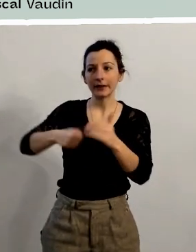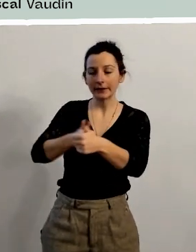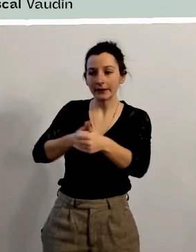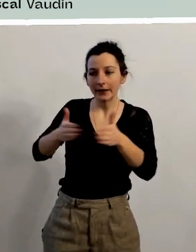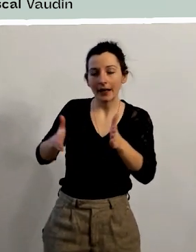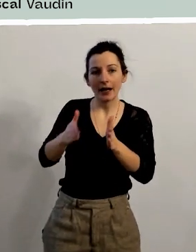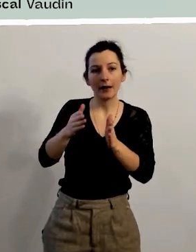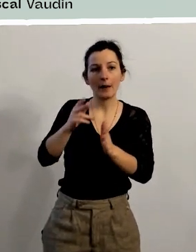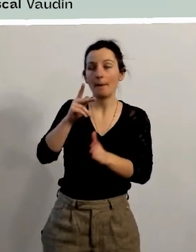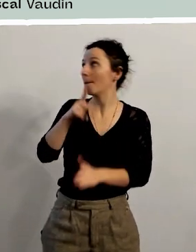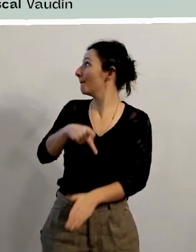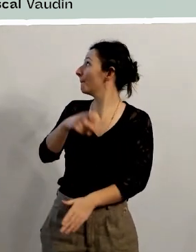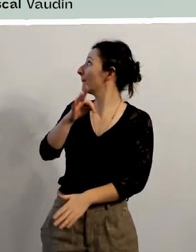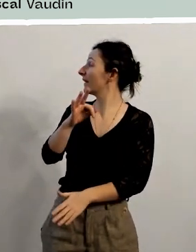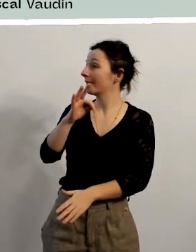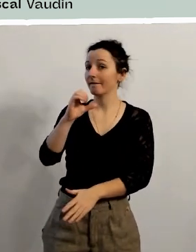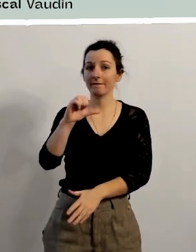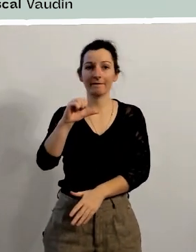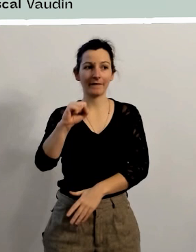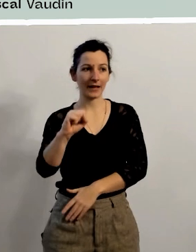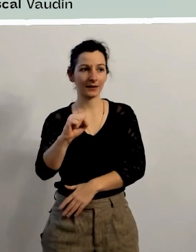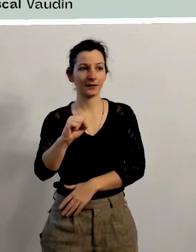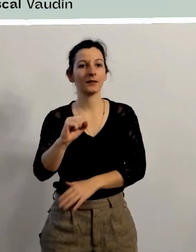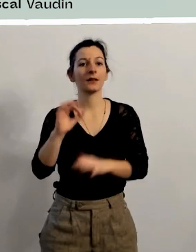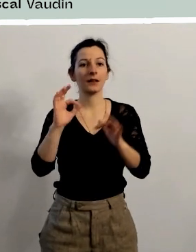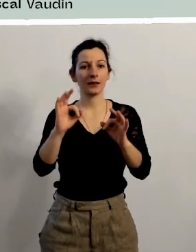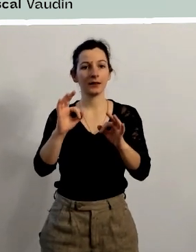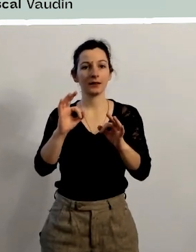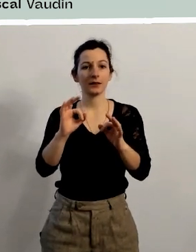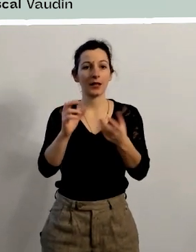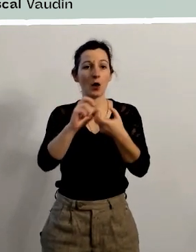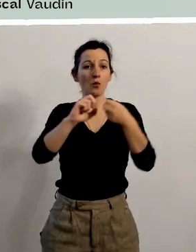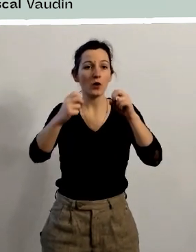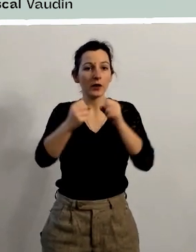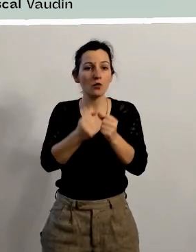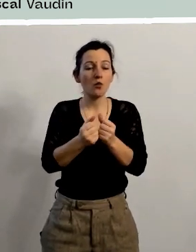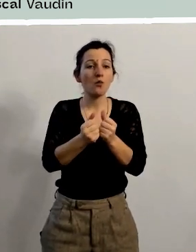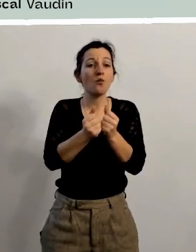les PFAS, les molécules per- et polyfluorées,